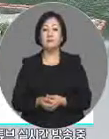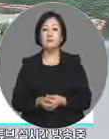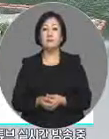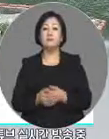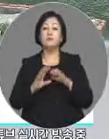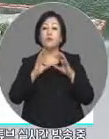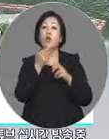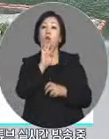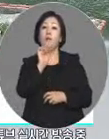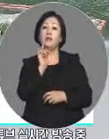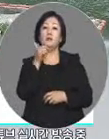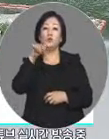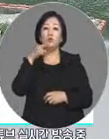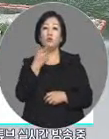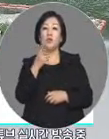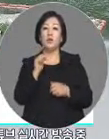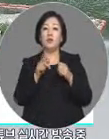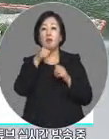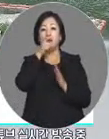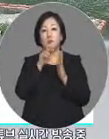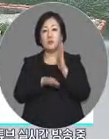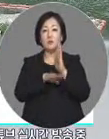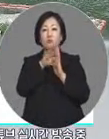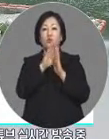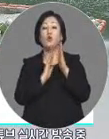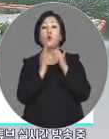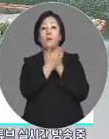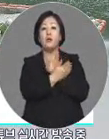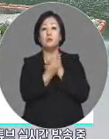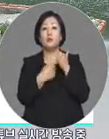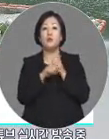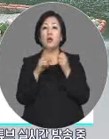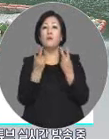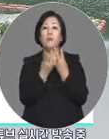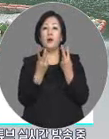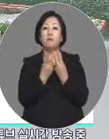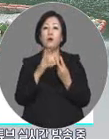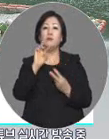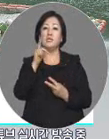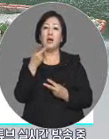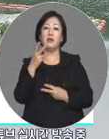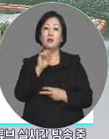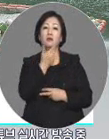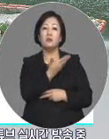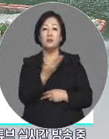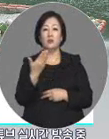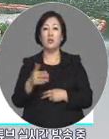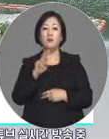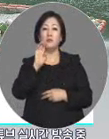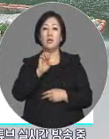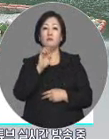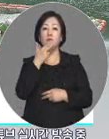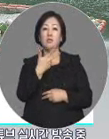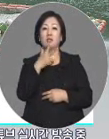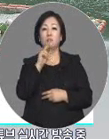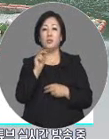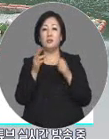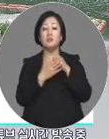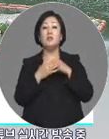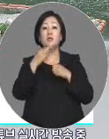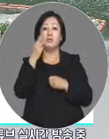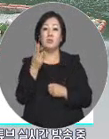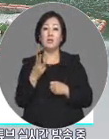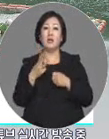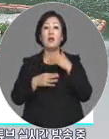국보 반구대 암각화에 침수 방지를 위해 사연 때며 수로 47 m 높이의 세계의 수문을